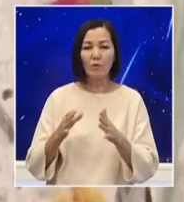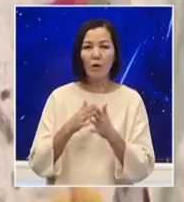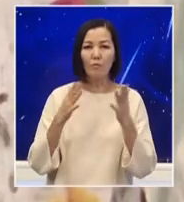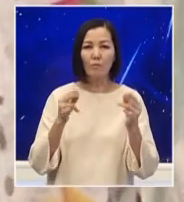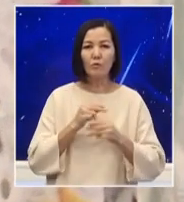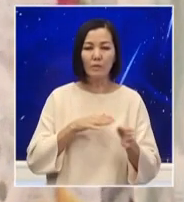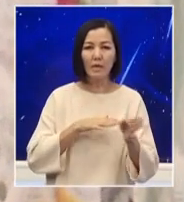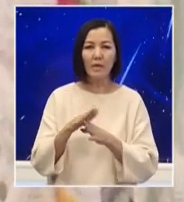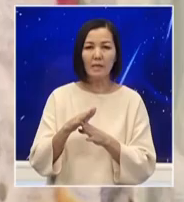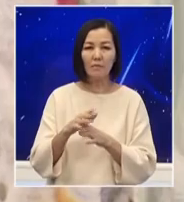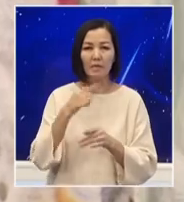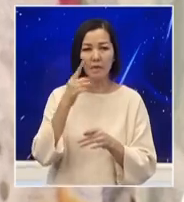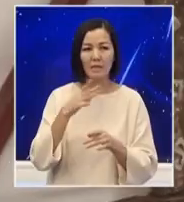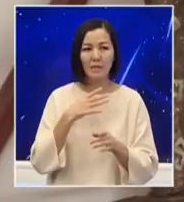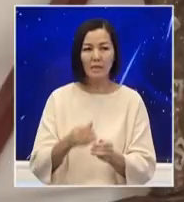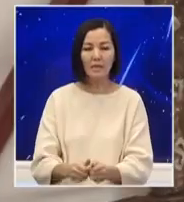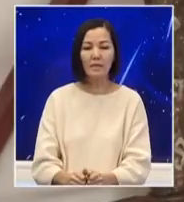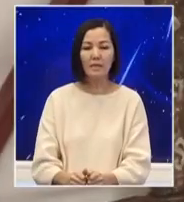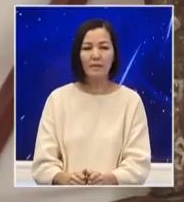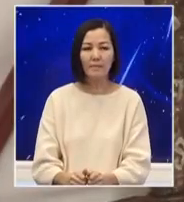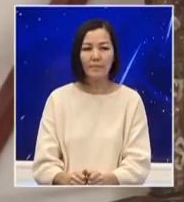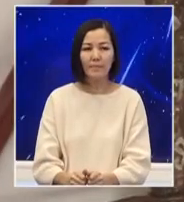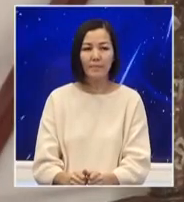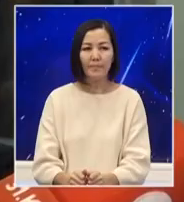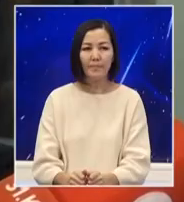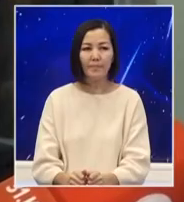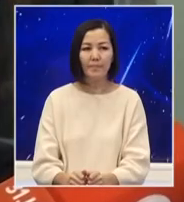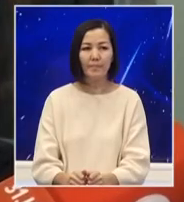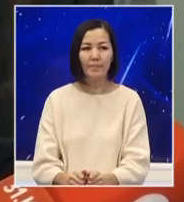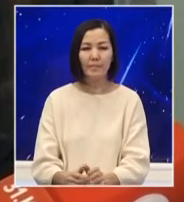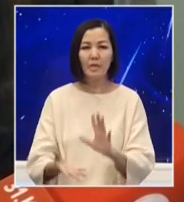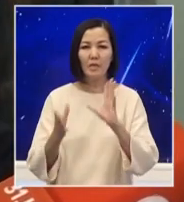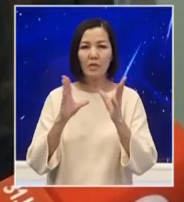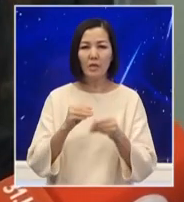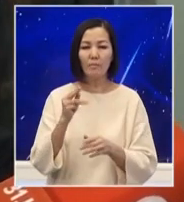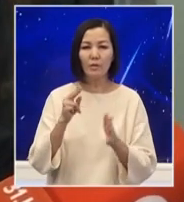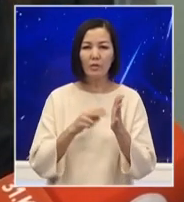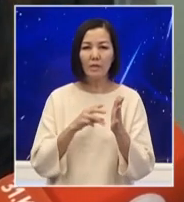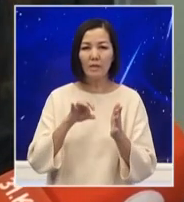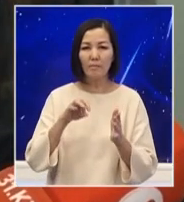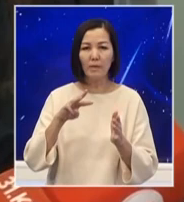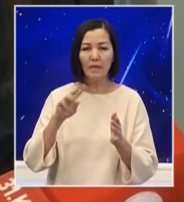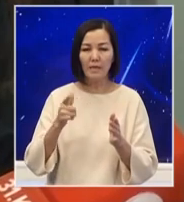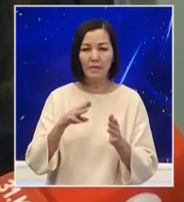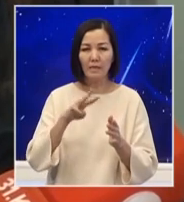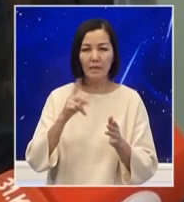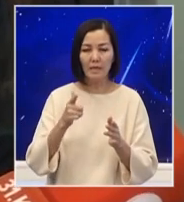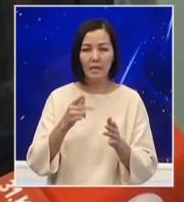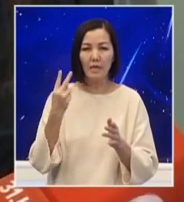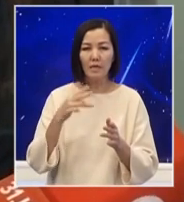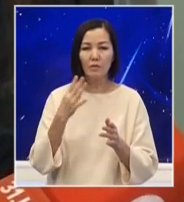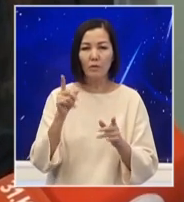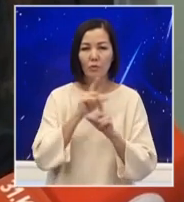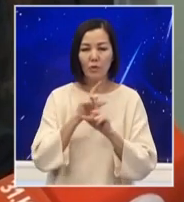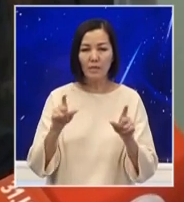облысы ауқымды жұмыстар атқарып жатқанын тілге тиек етті. Жалпы 7 миллиард теңгеге 24